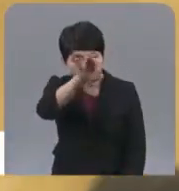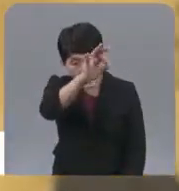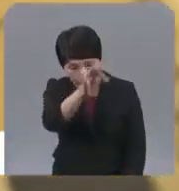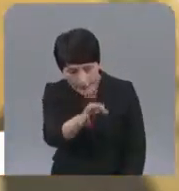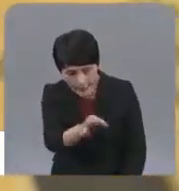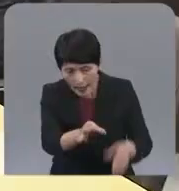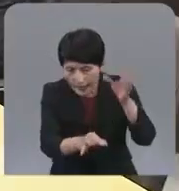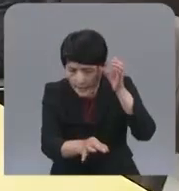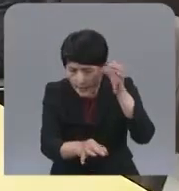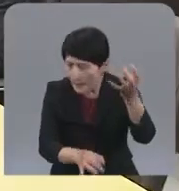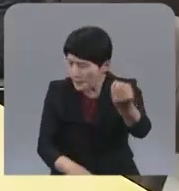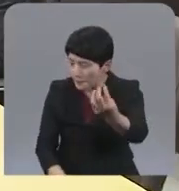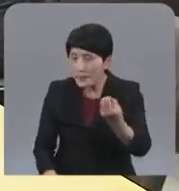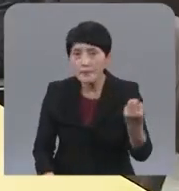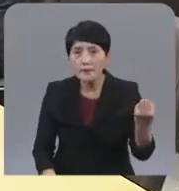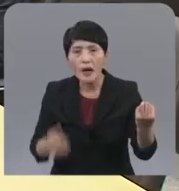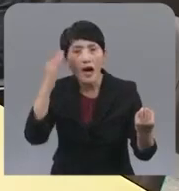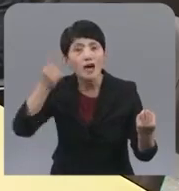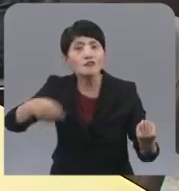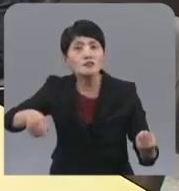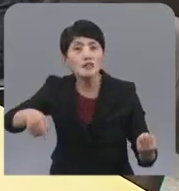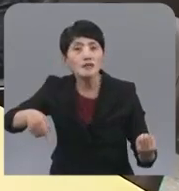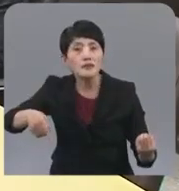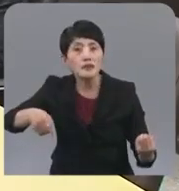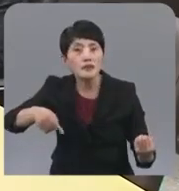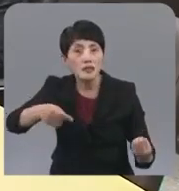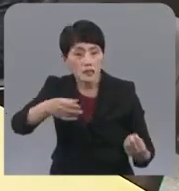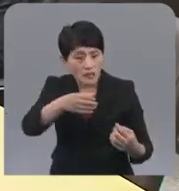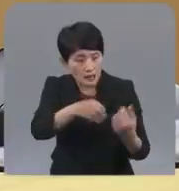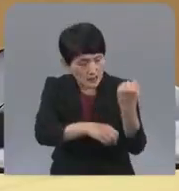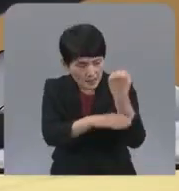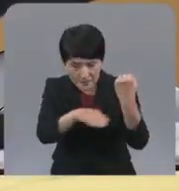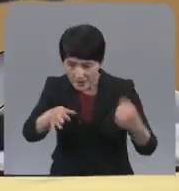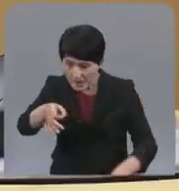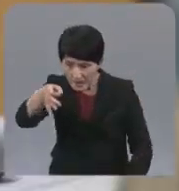另外，市场关注央行降息的时间点，不过